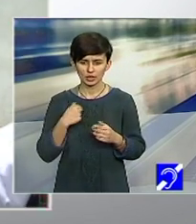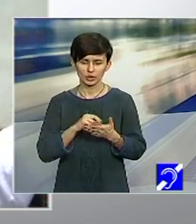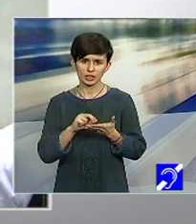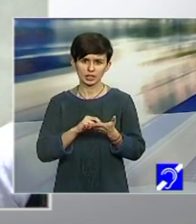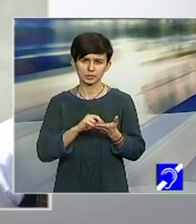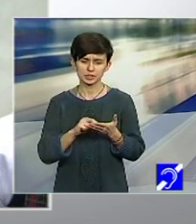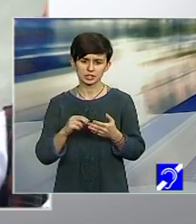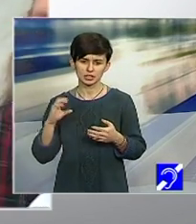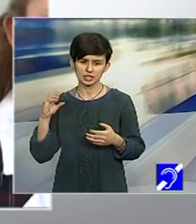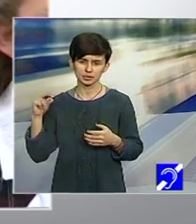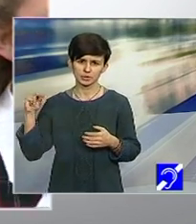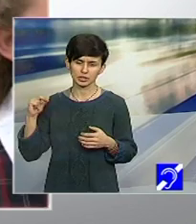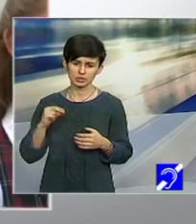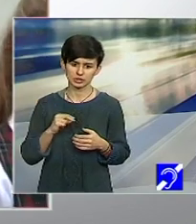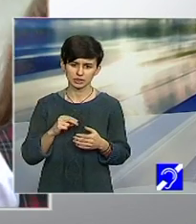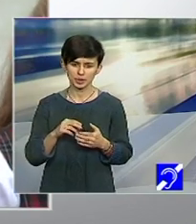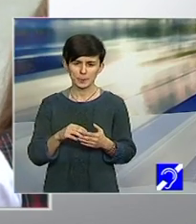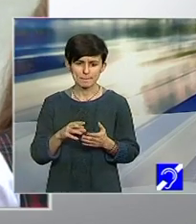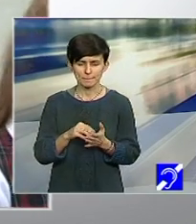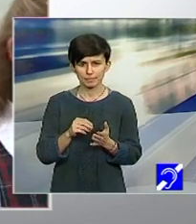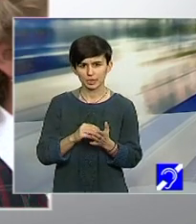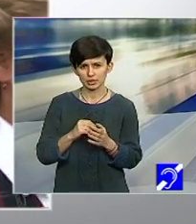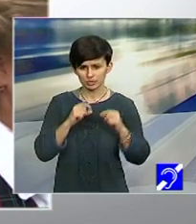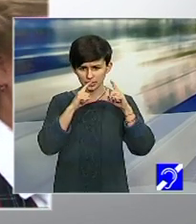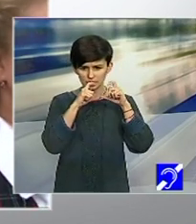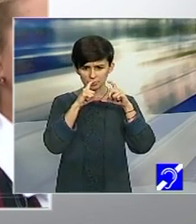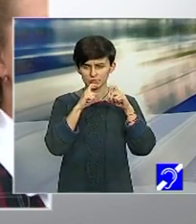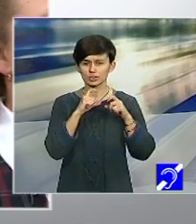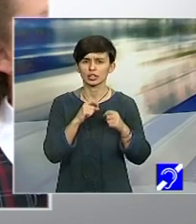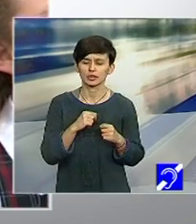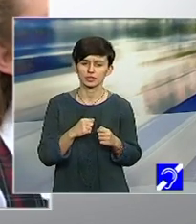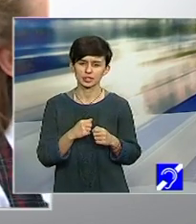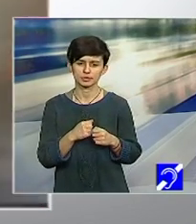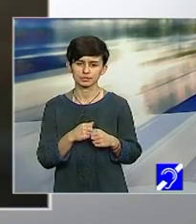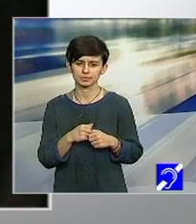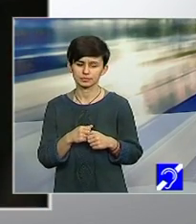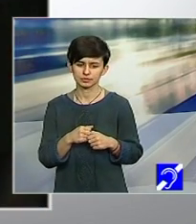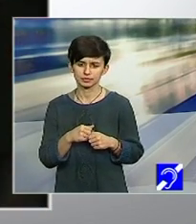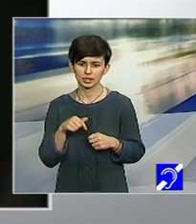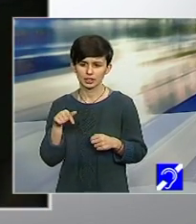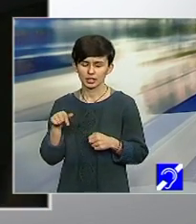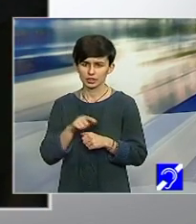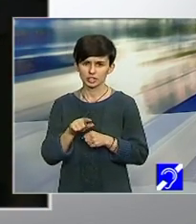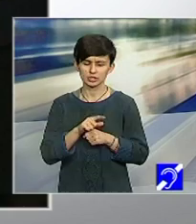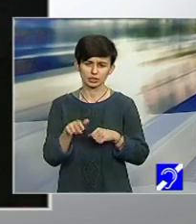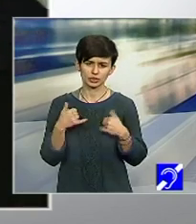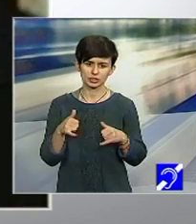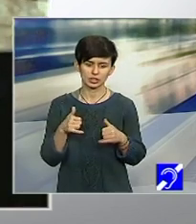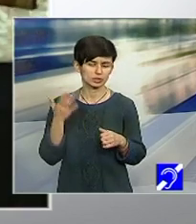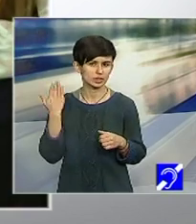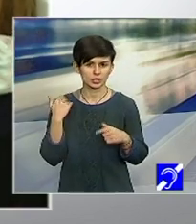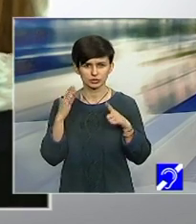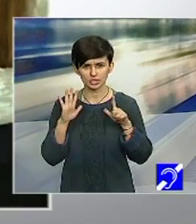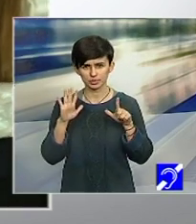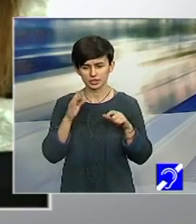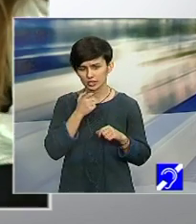am scos poze, mai cam toate am scris despre el și am pus toate pozele. Aceste lucruri s-au întâmplat acum 70